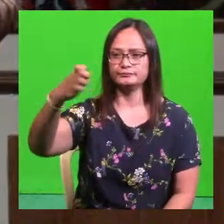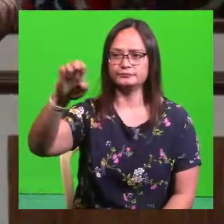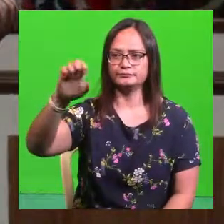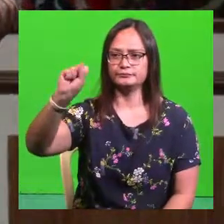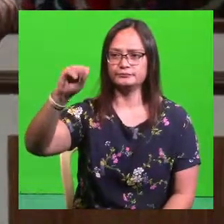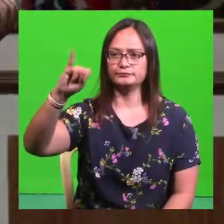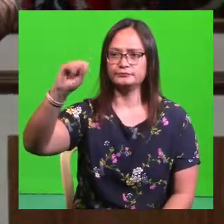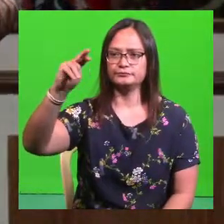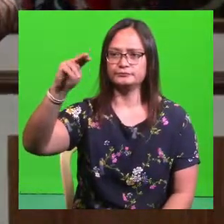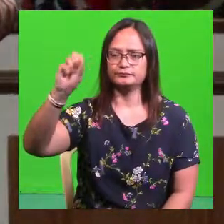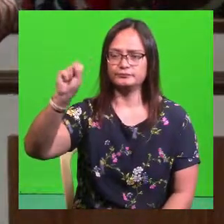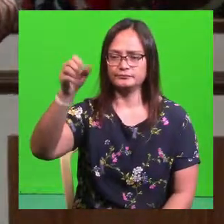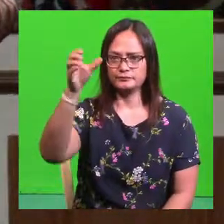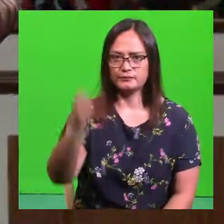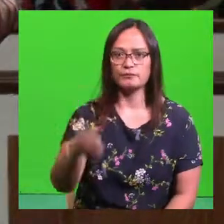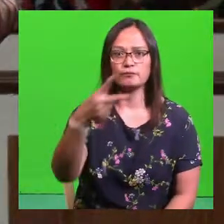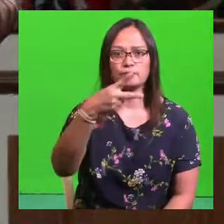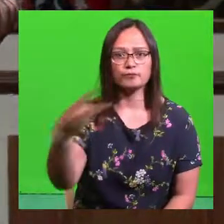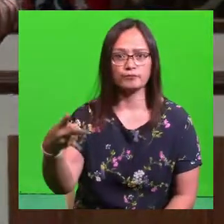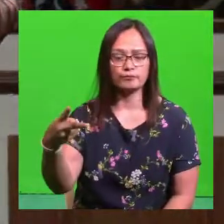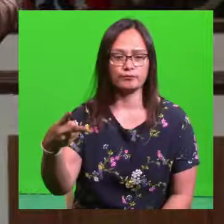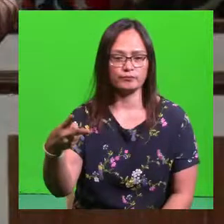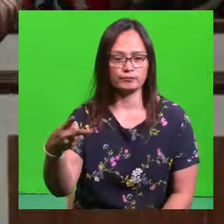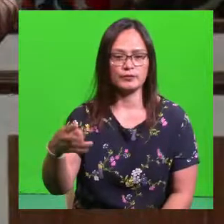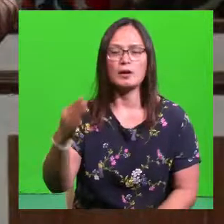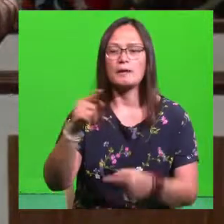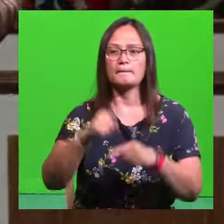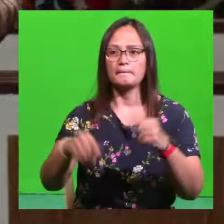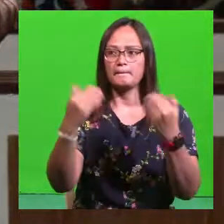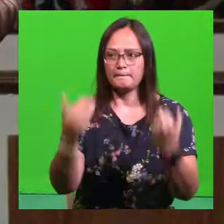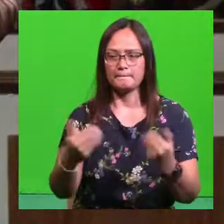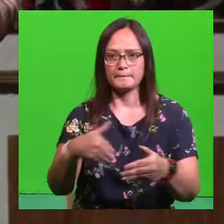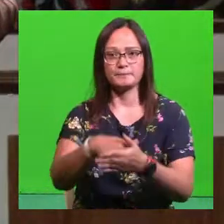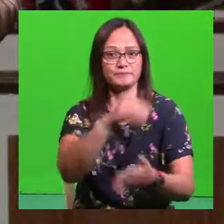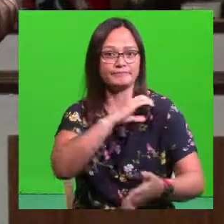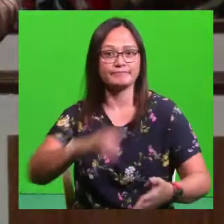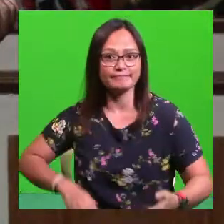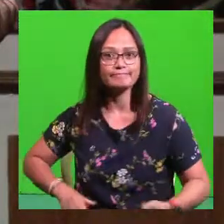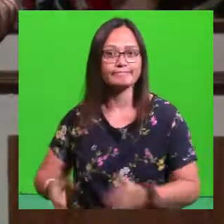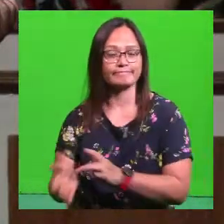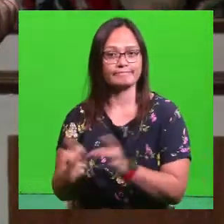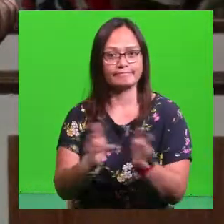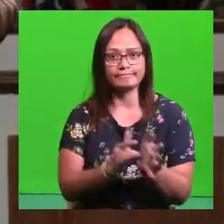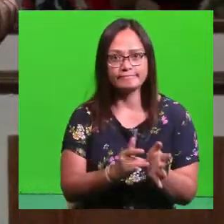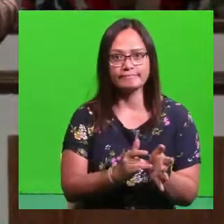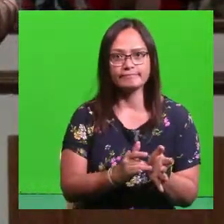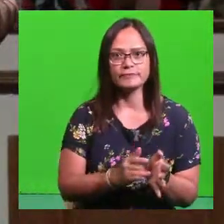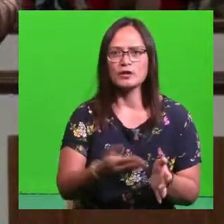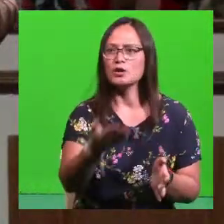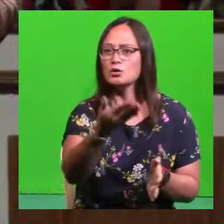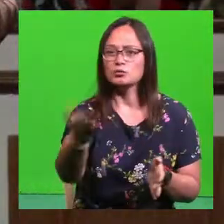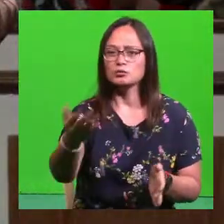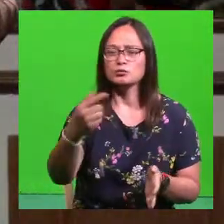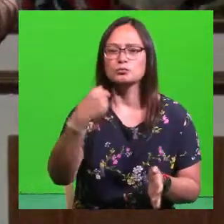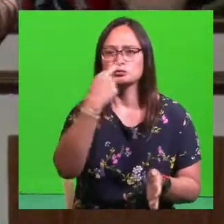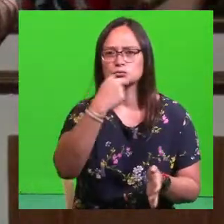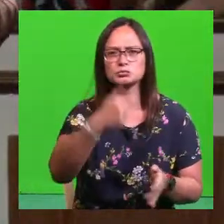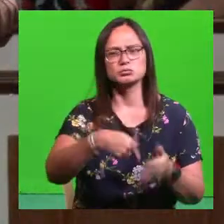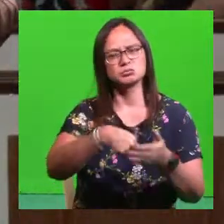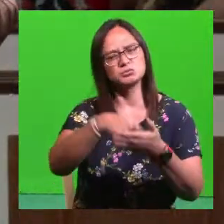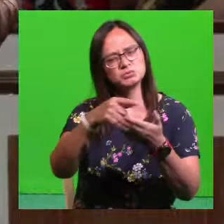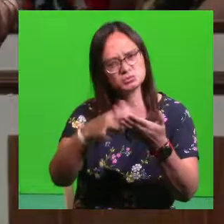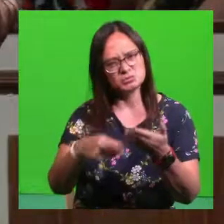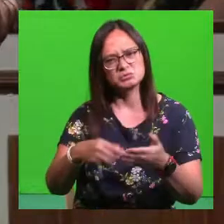22. But now in Christ Jesus, ye who sometimes were afar off are